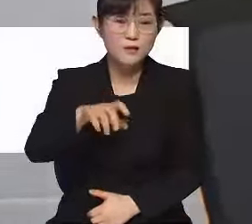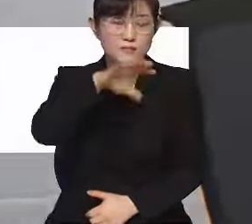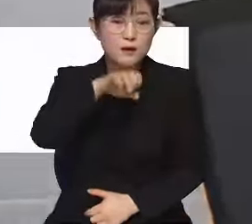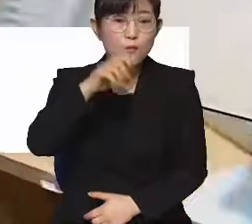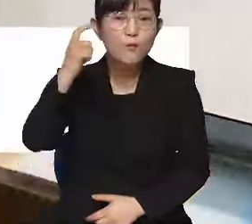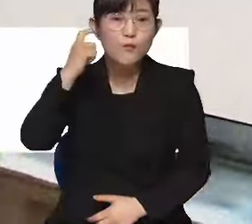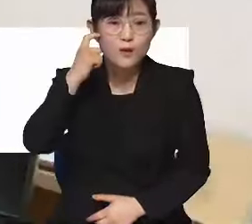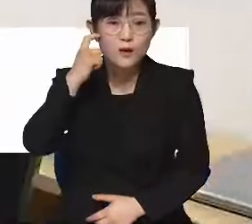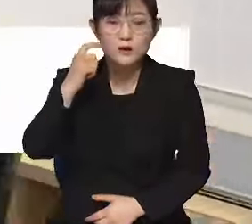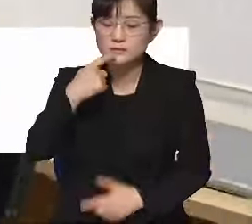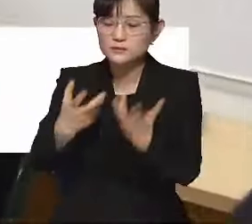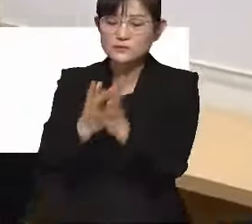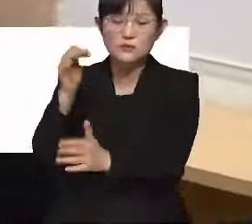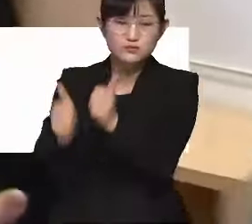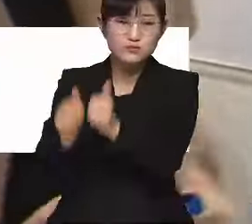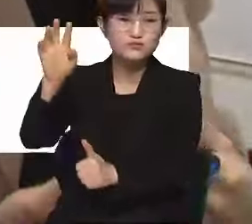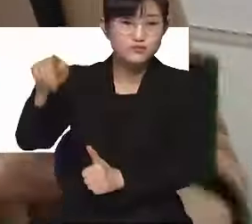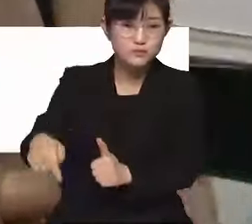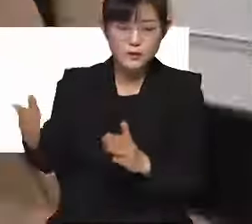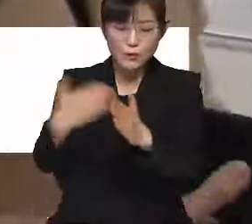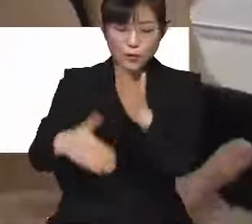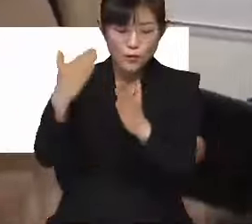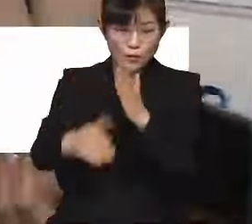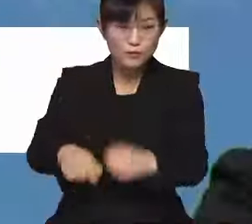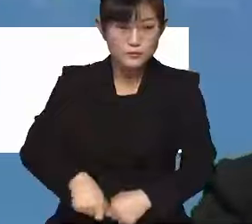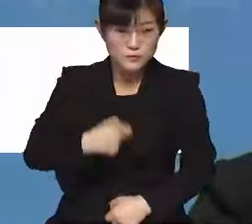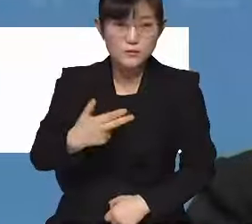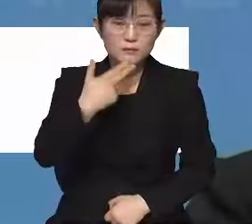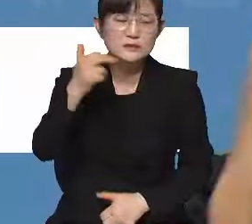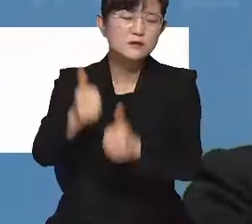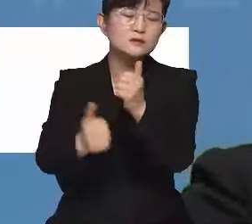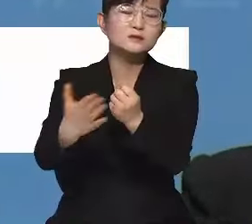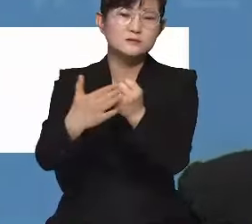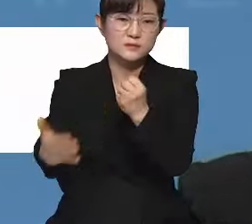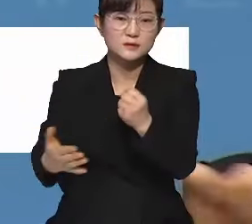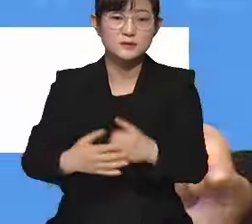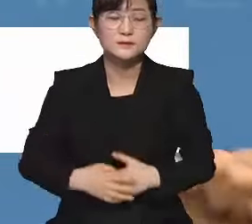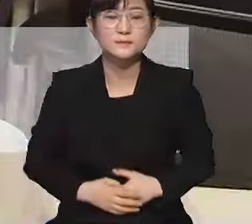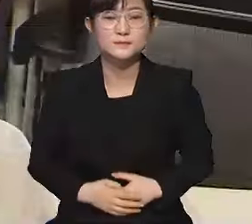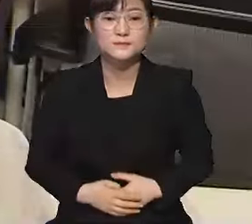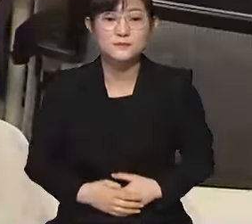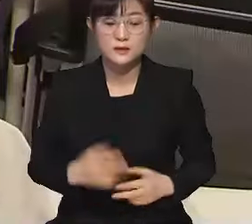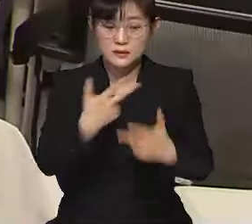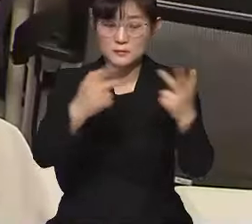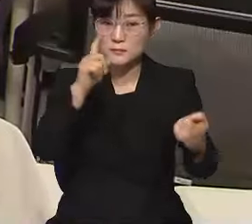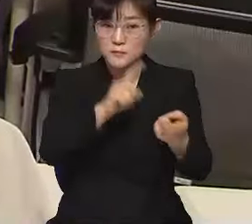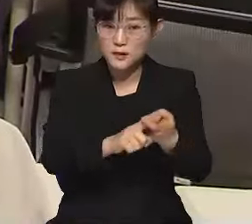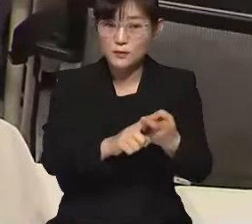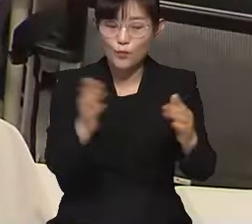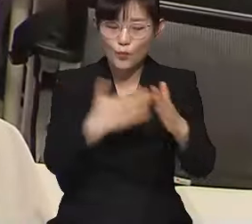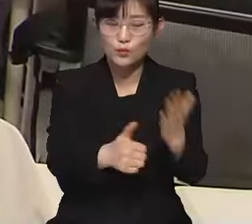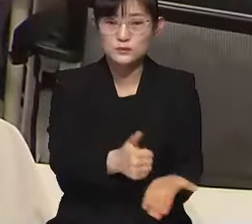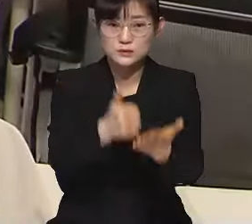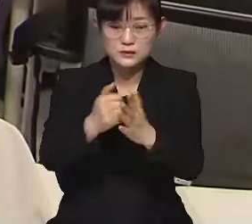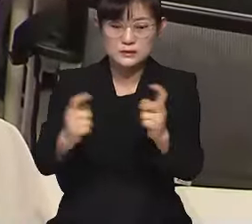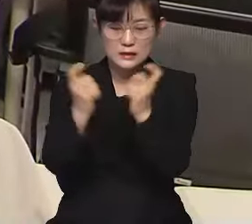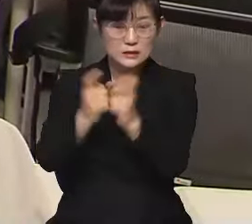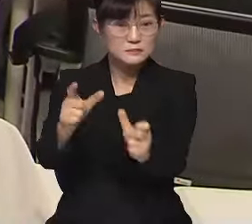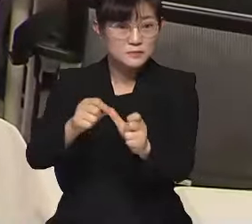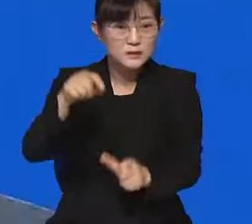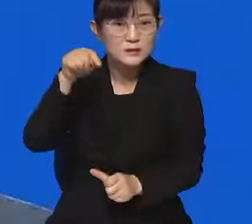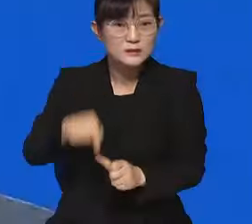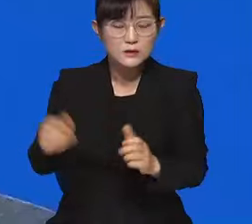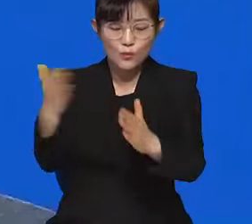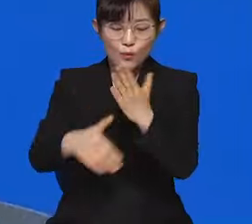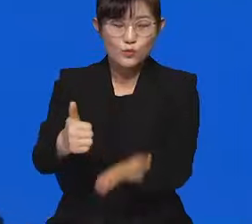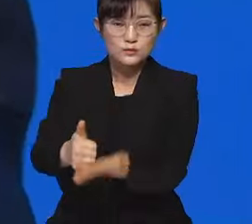민주당 지도부의 불공정 공천 논란이 작용했다는 분석도 나옵니다. 친명 공천, 사천 논란이 공천